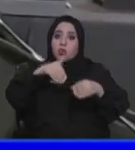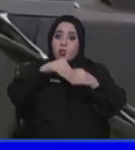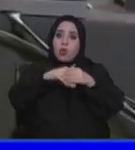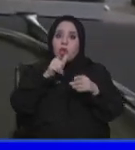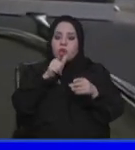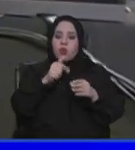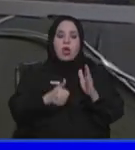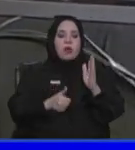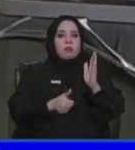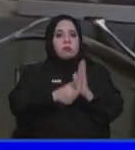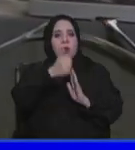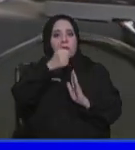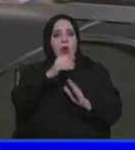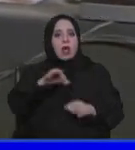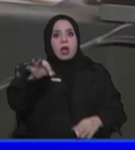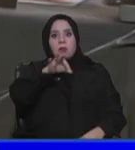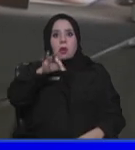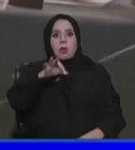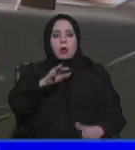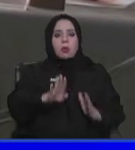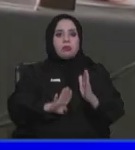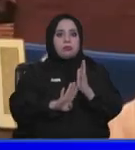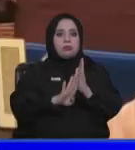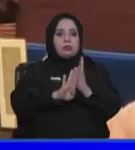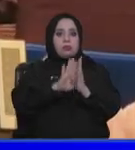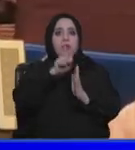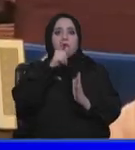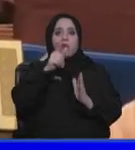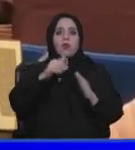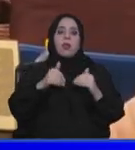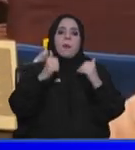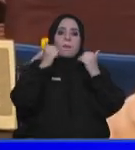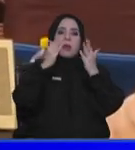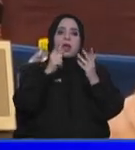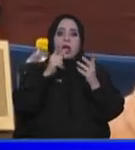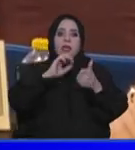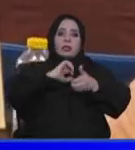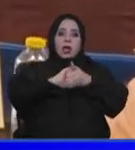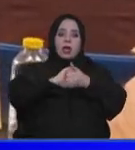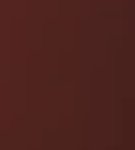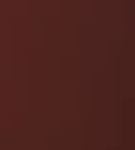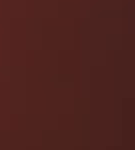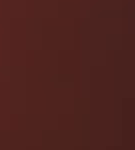تمثيل في المواقع المتقدمه في لجان الاتحادات البرلمانيه